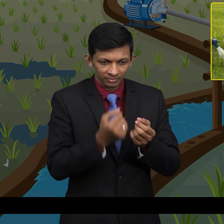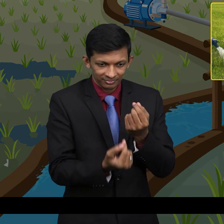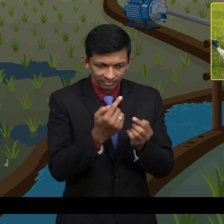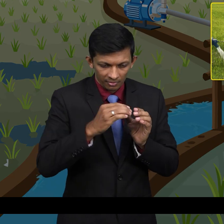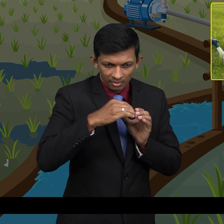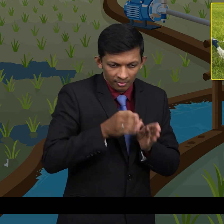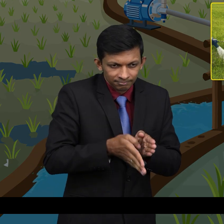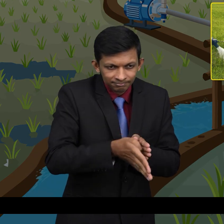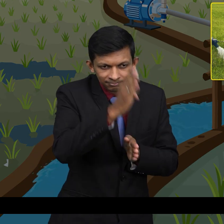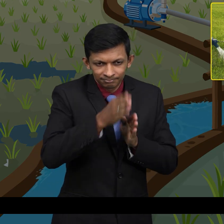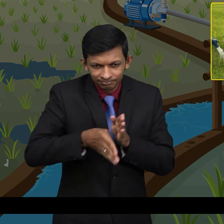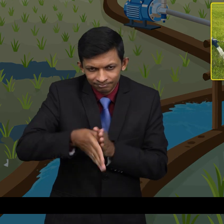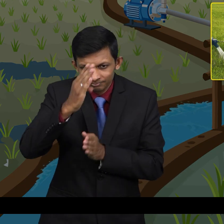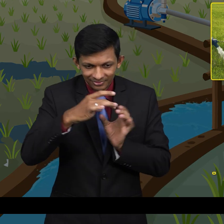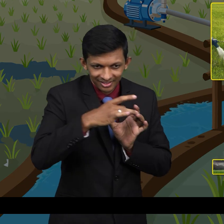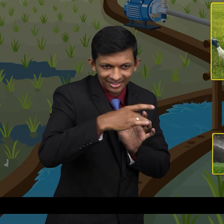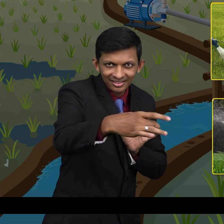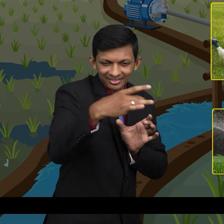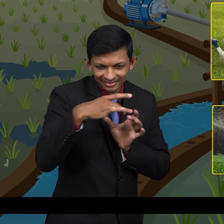कुंड सिंचाई,